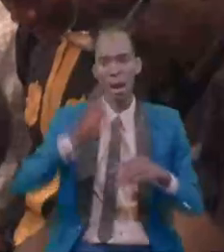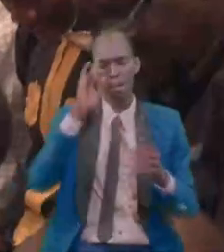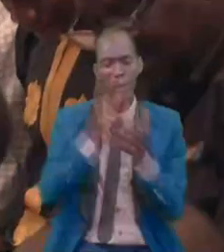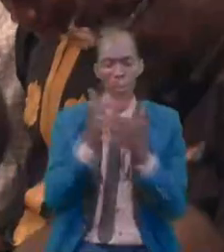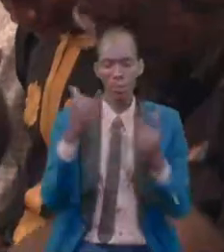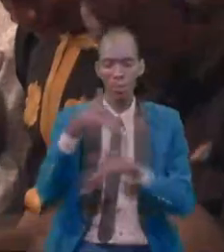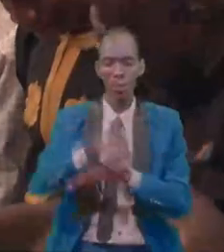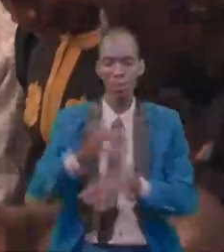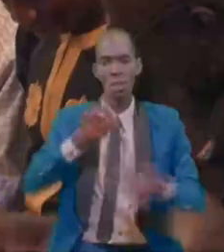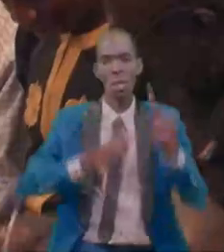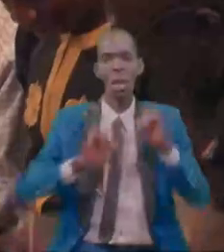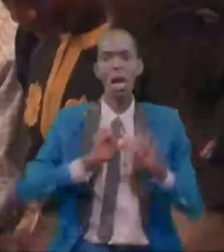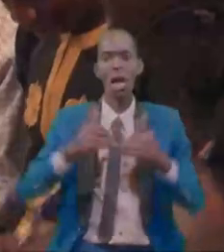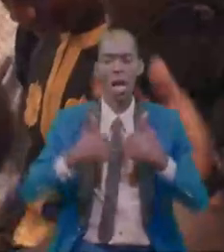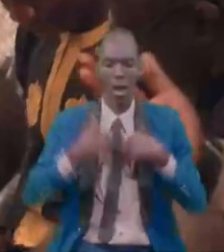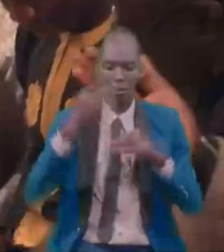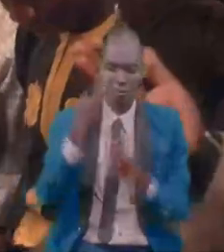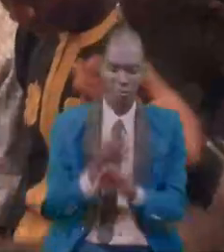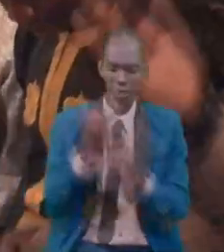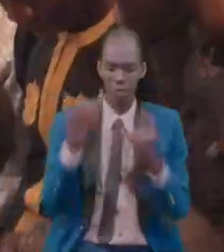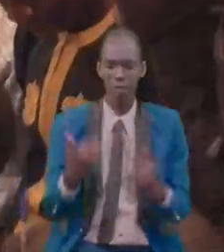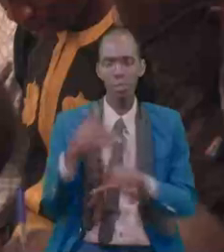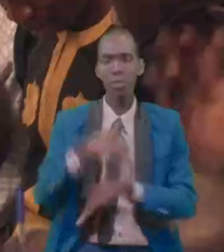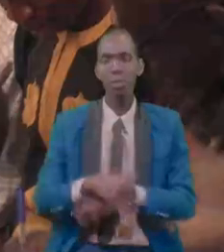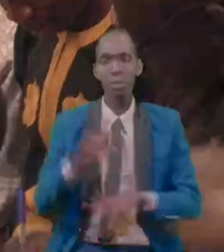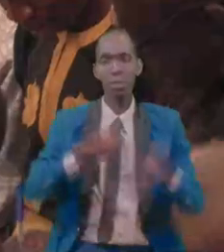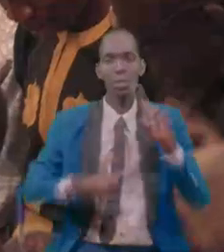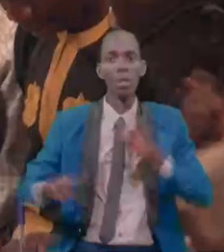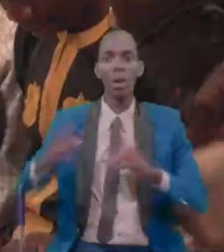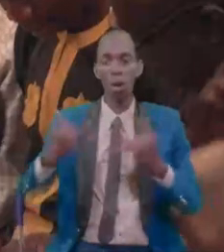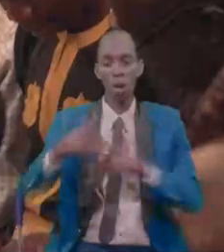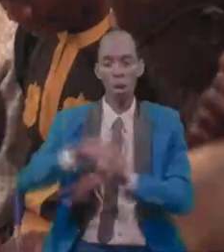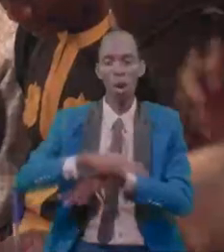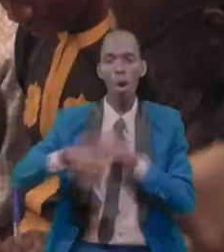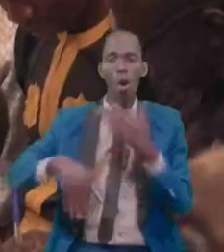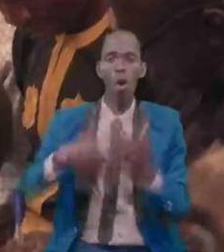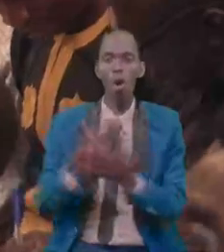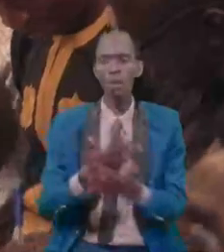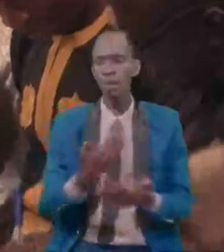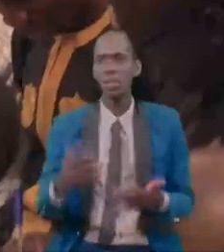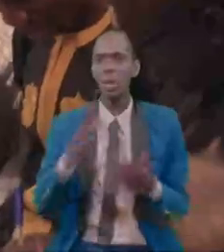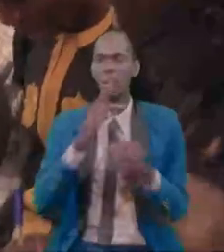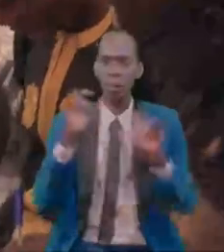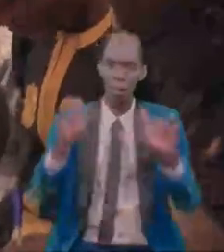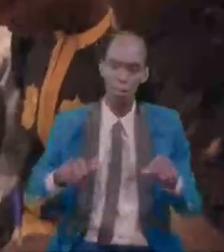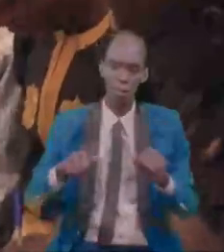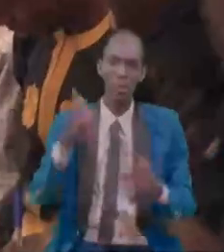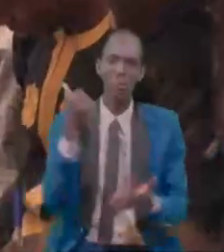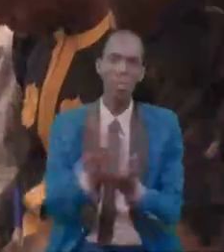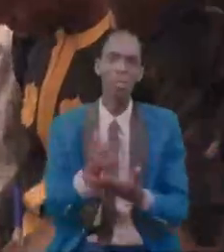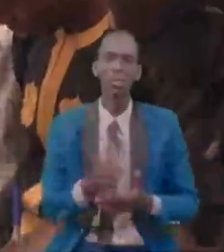Jésus voyant leur foi, je crois ce soir. J'ai la foi ce soir. Ce soir, tout est possible. Je dis, ce soir, tout est possible.